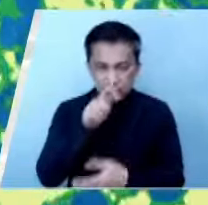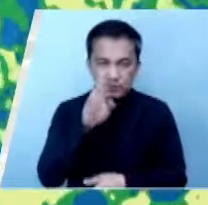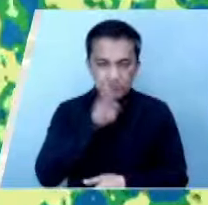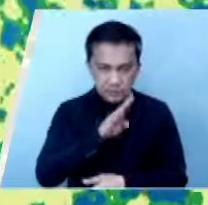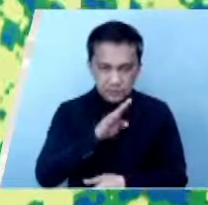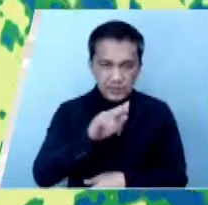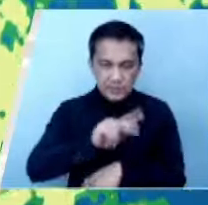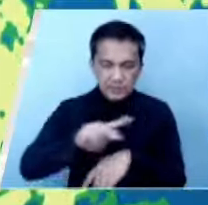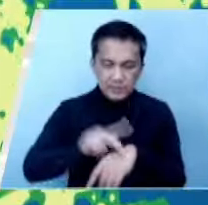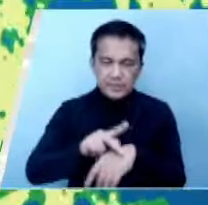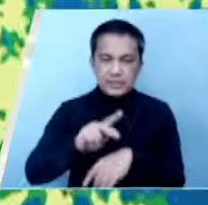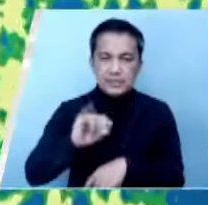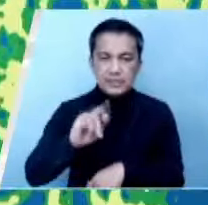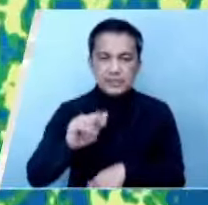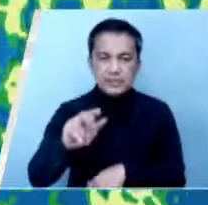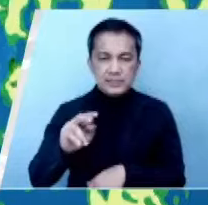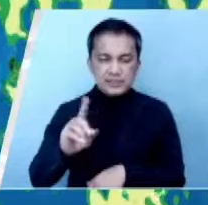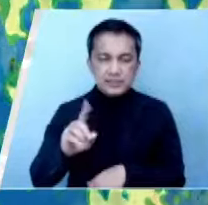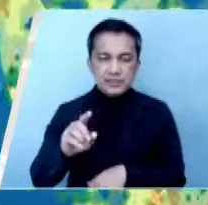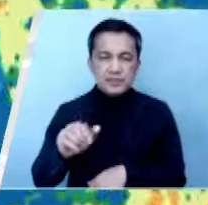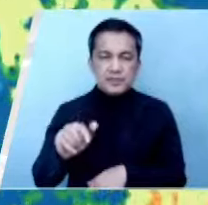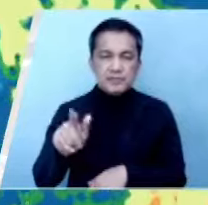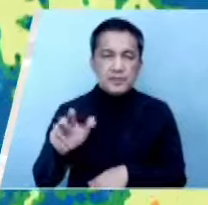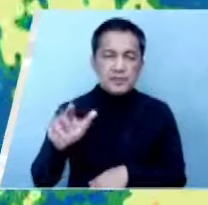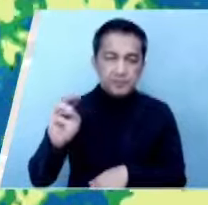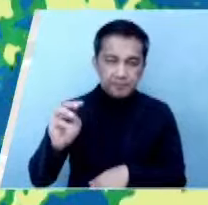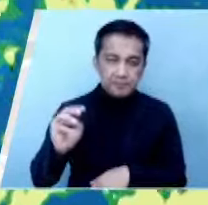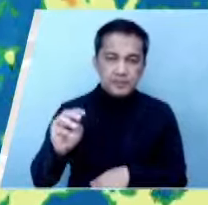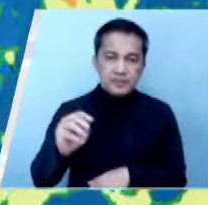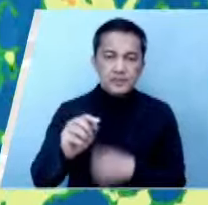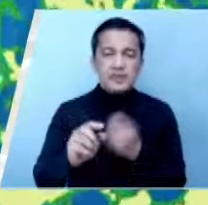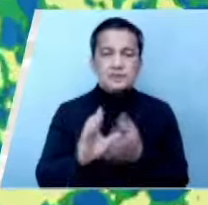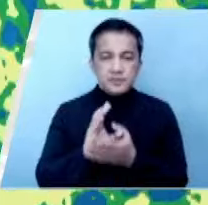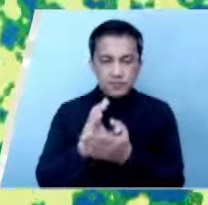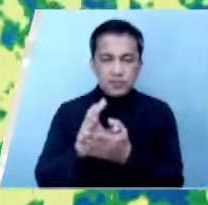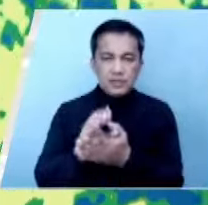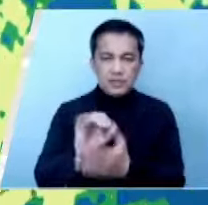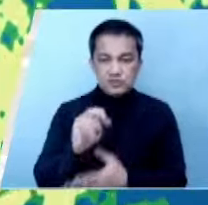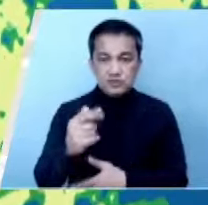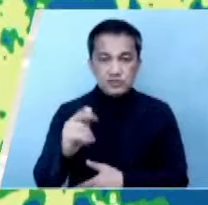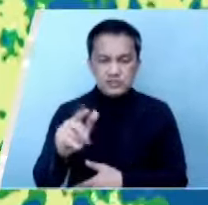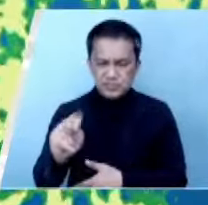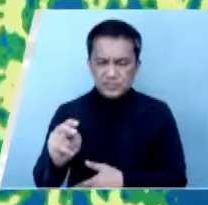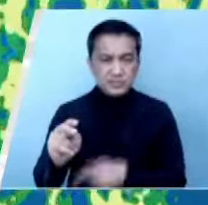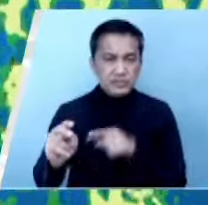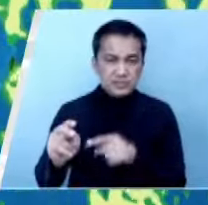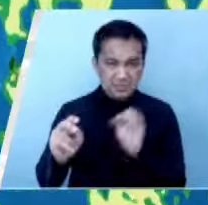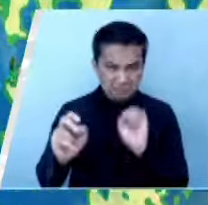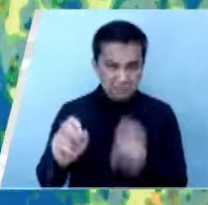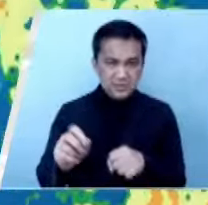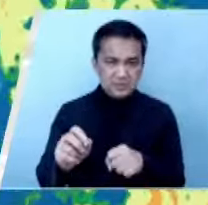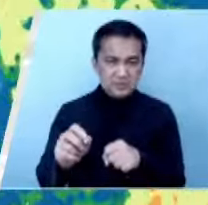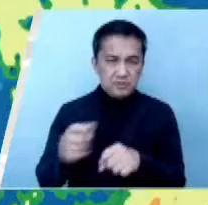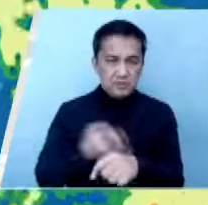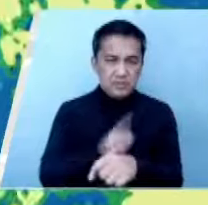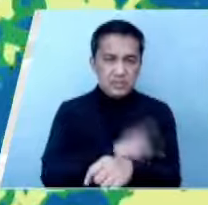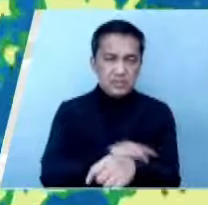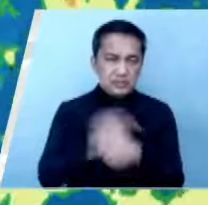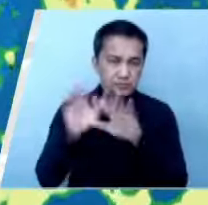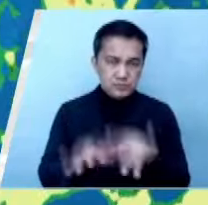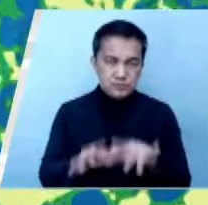Island, Barm, Zamboanga Peninsula at Soccsaryen, kung saan posibleng maranasan ang malalakas na buhos bandang